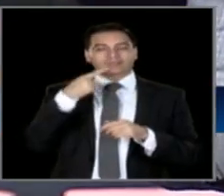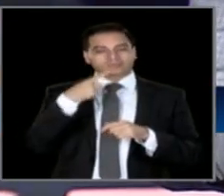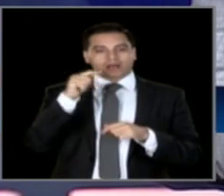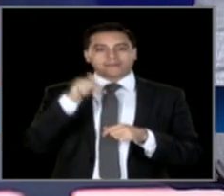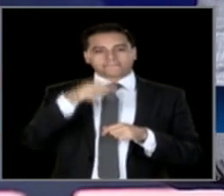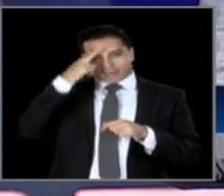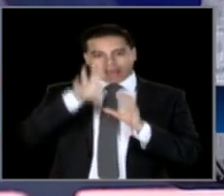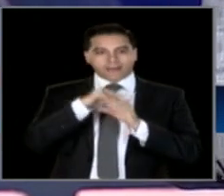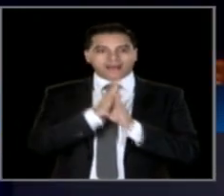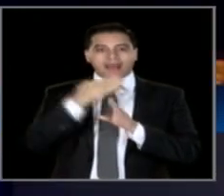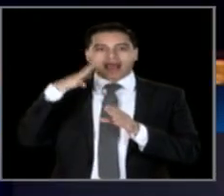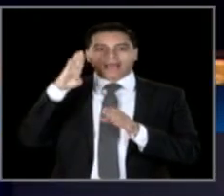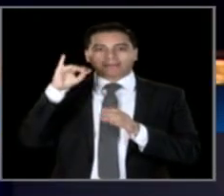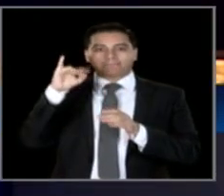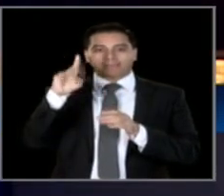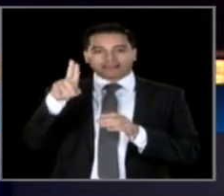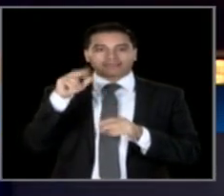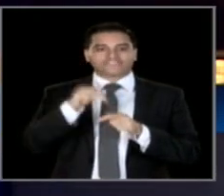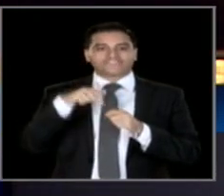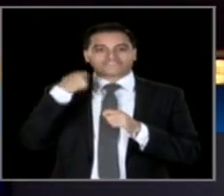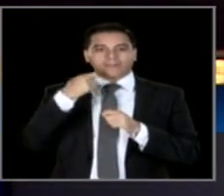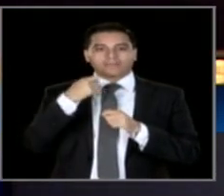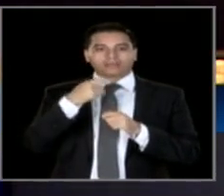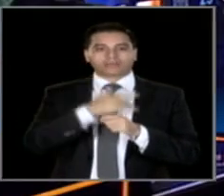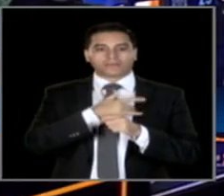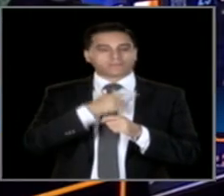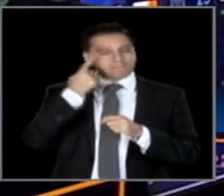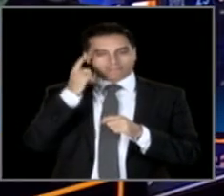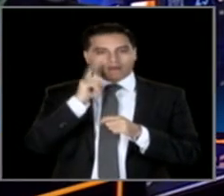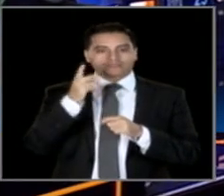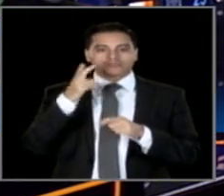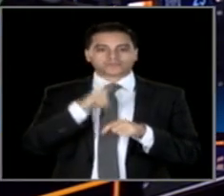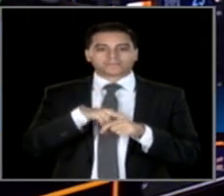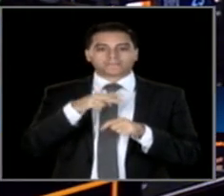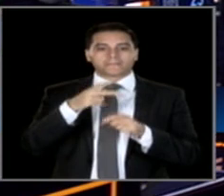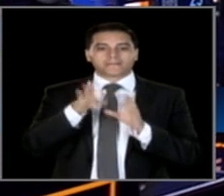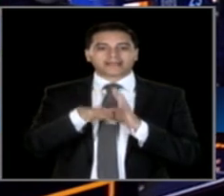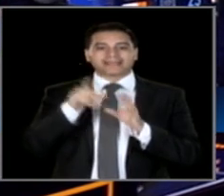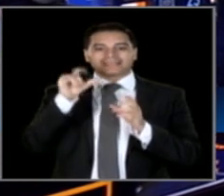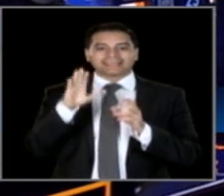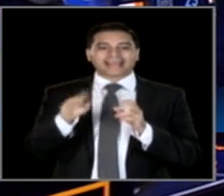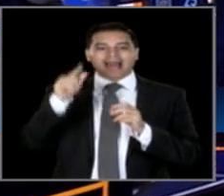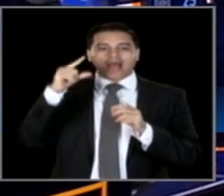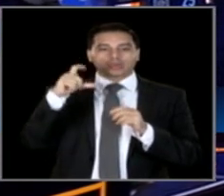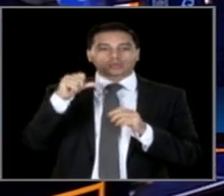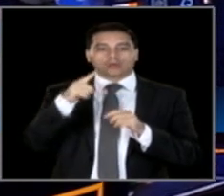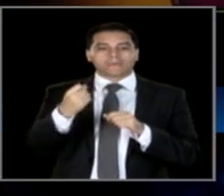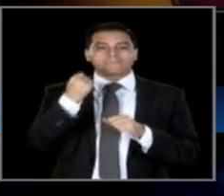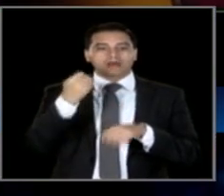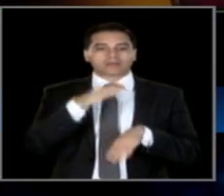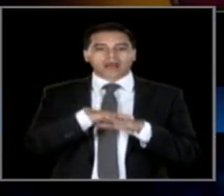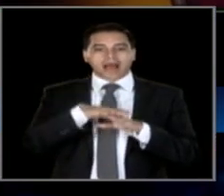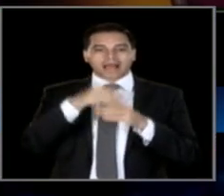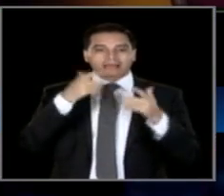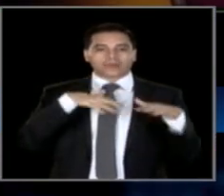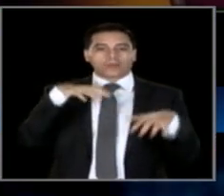من قامت بدور حكمت في مسلسل ضمير ابلة حكمت؟ باص. ميكادو هو لقب يطلق على اباطره احدى الدول